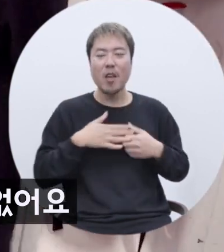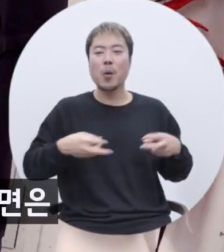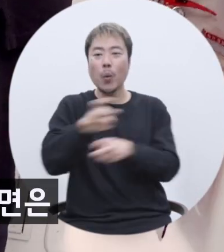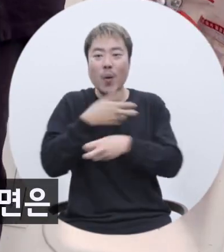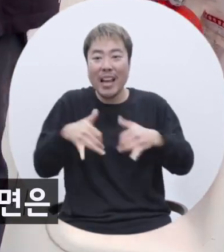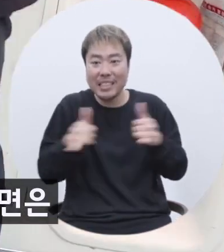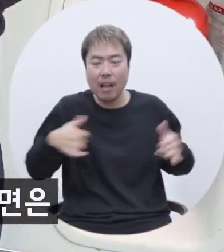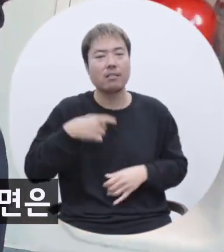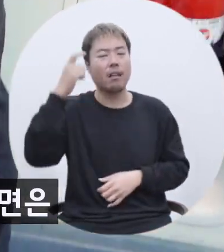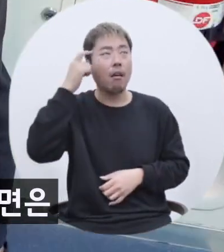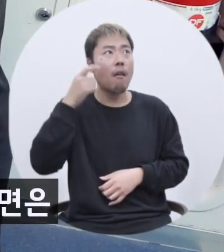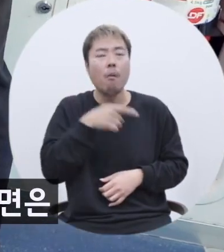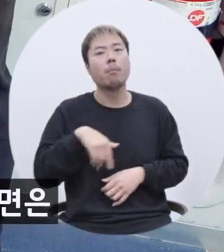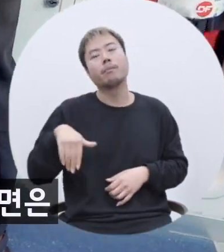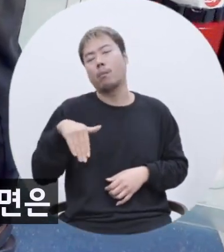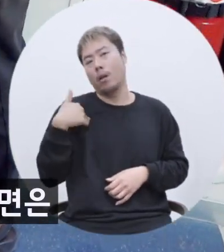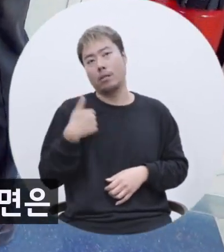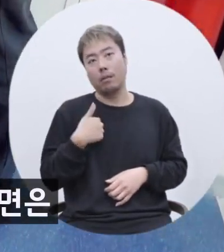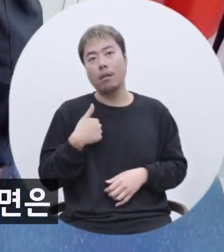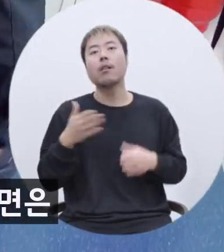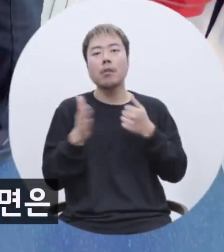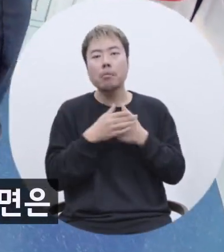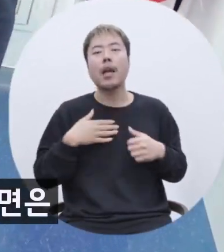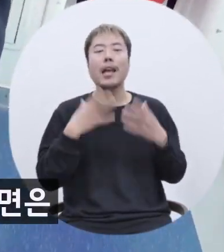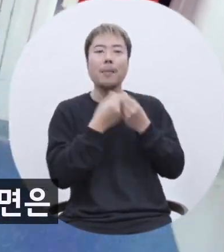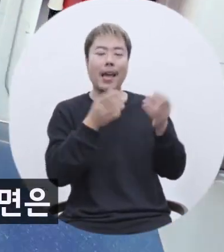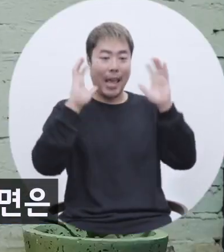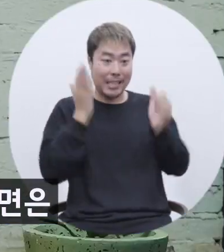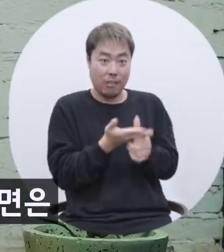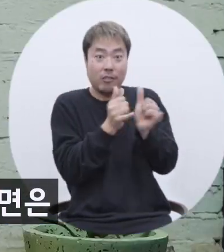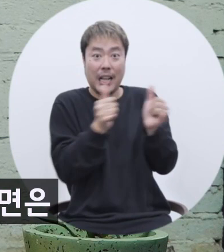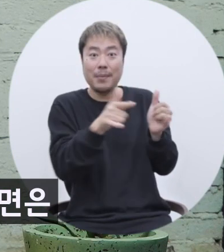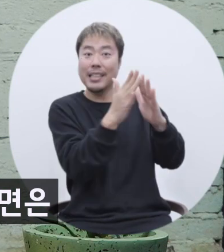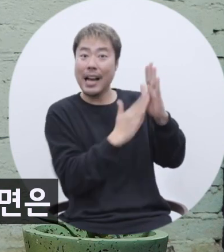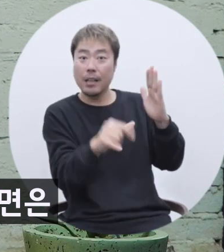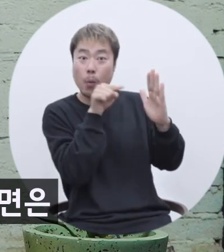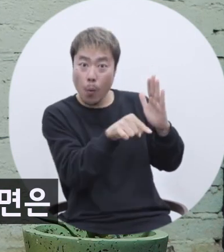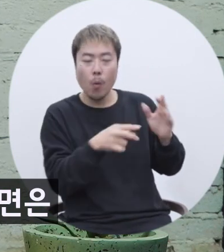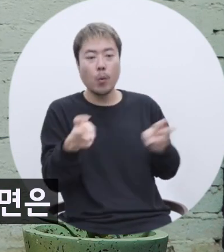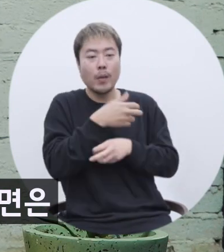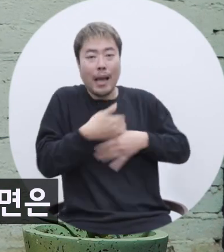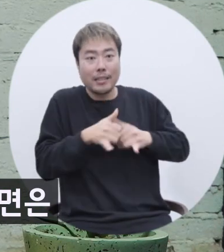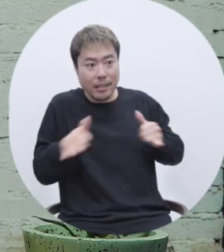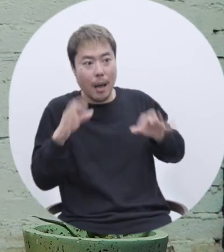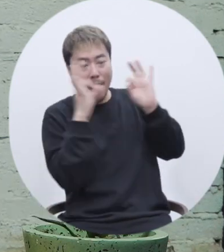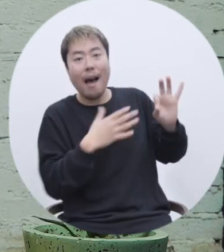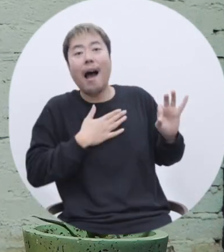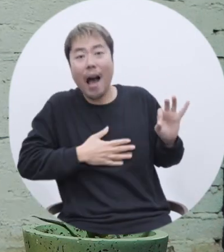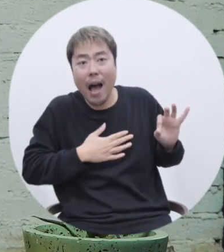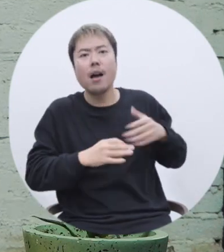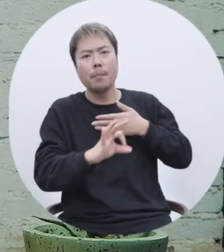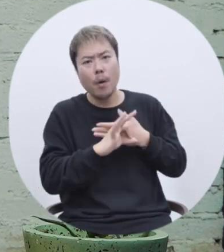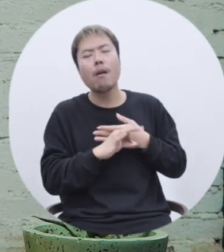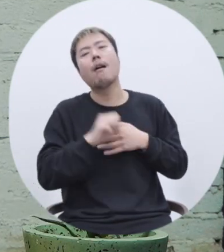그래서 그런 육아를 하는 가족들이 교통약자로 인식을 한다면은 더